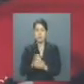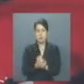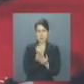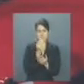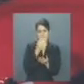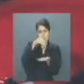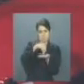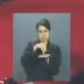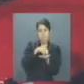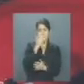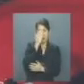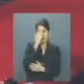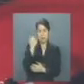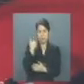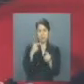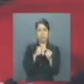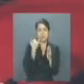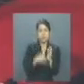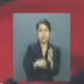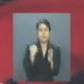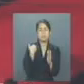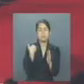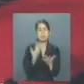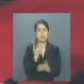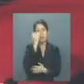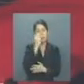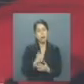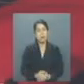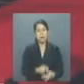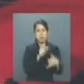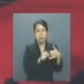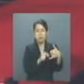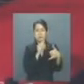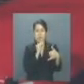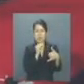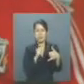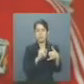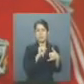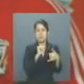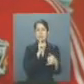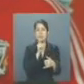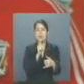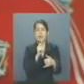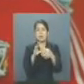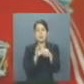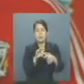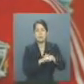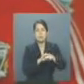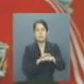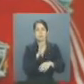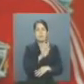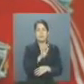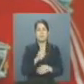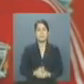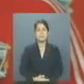โดนโทษแบนถึง8นัดหลังจากที่ไปเหยียดสีผิวใส่ปาติกเอฟล่าของแมนเชสเตอร์ยูไนเต็ดครับลิเวอร์